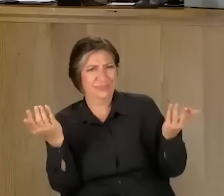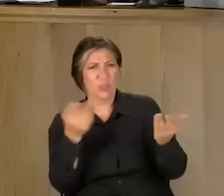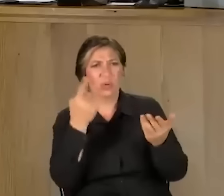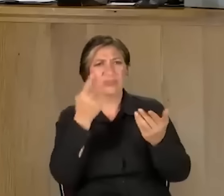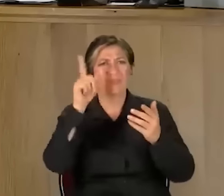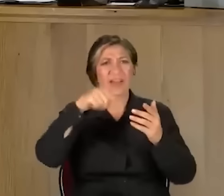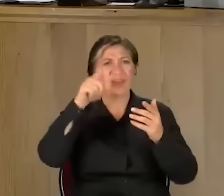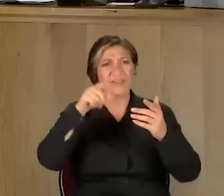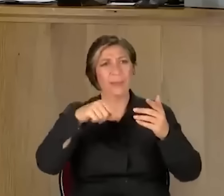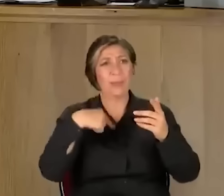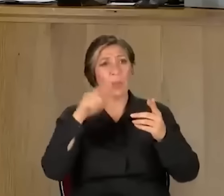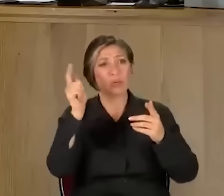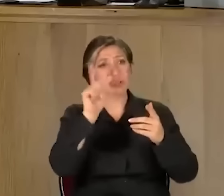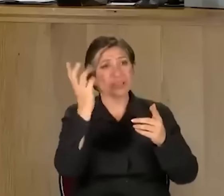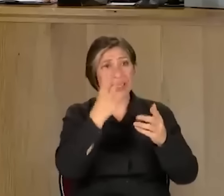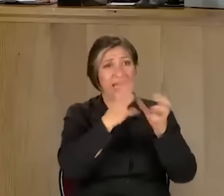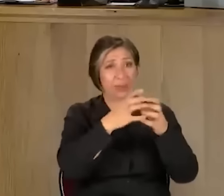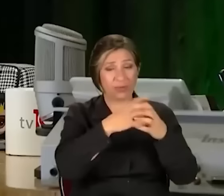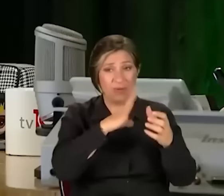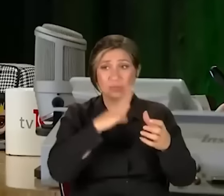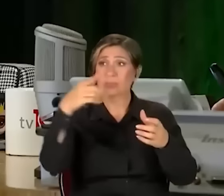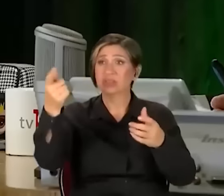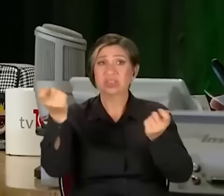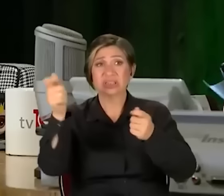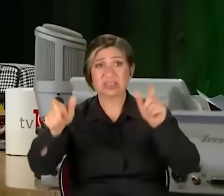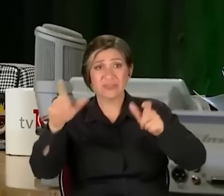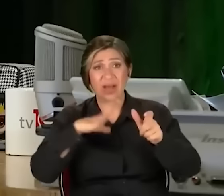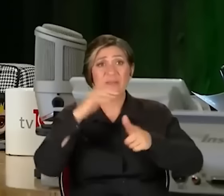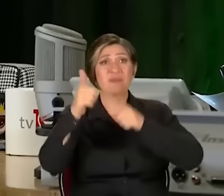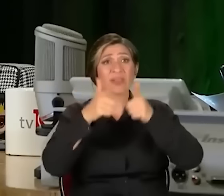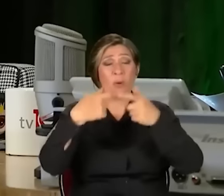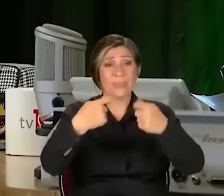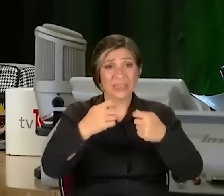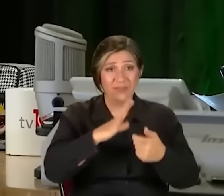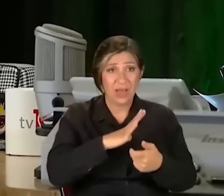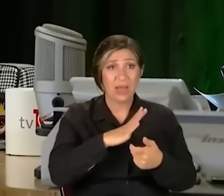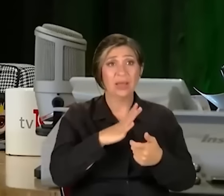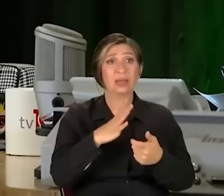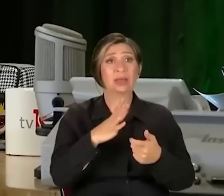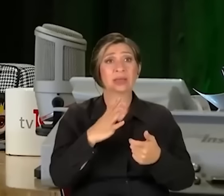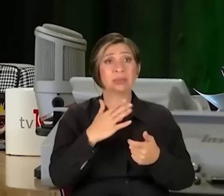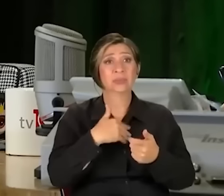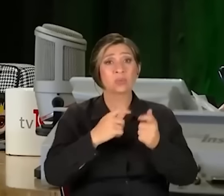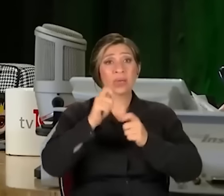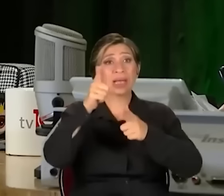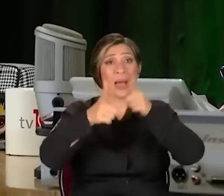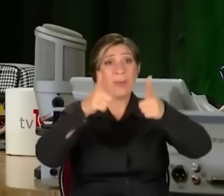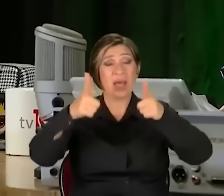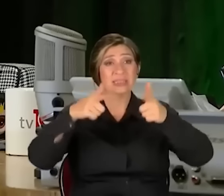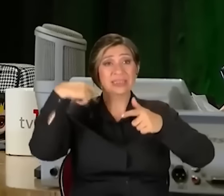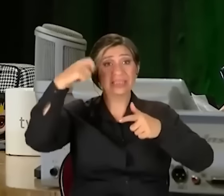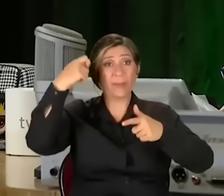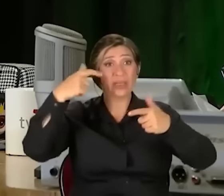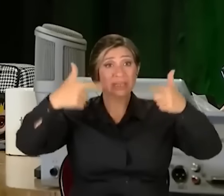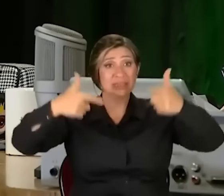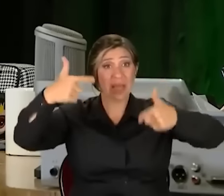Böyle bir de benim 10 kişilik bir ekibim var, diğer tarafta bir sürü çalışanım var, her videoya harcadığım maliyetim var. İşte bizim kullandığımız kameraların hepsi